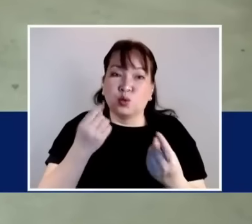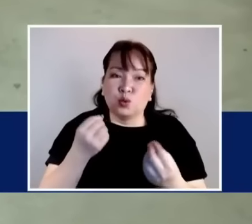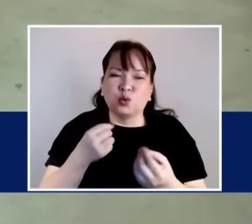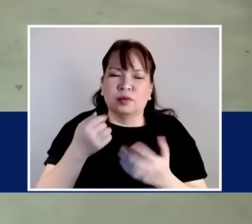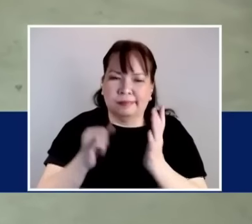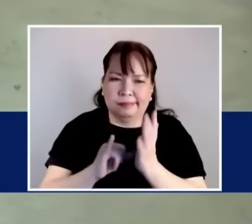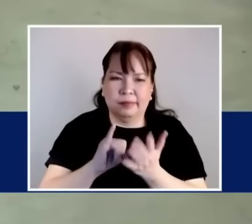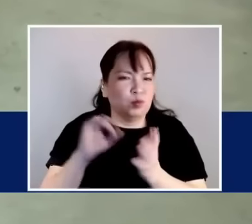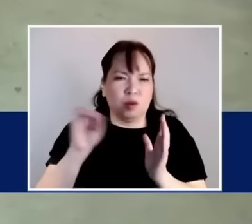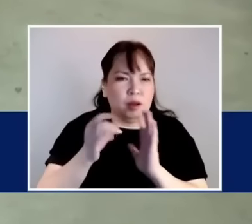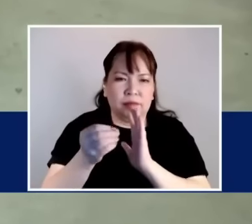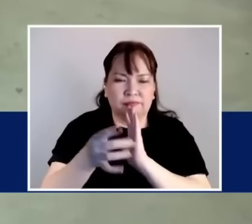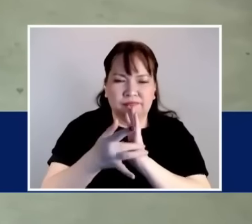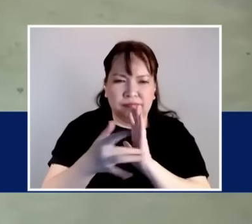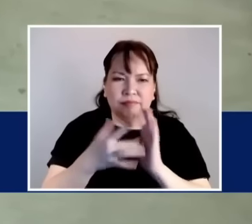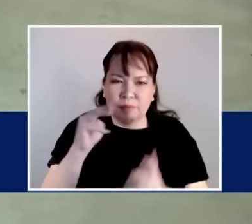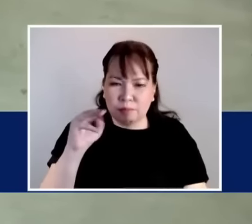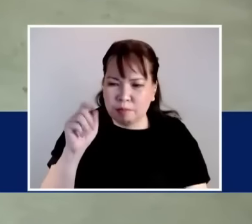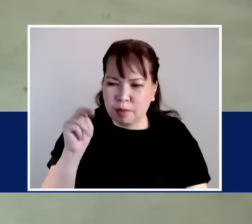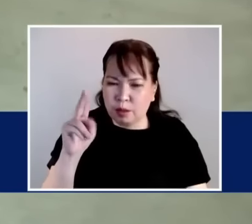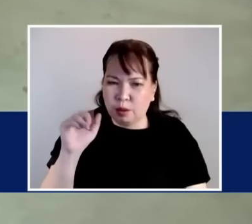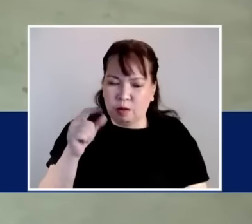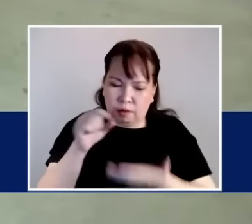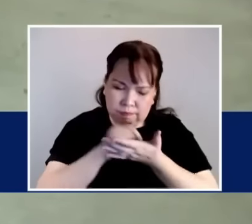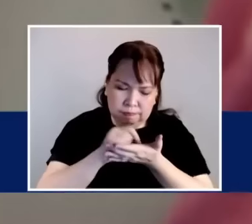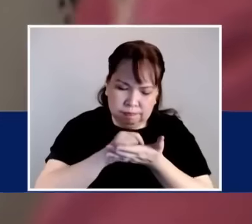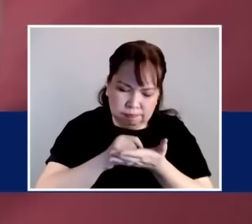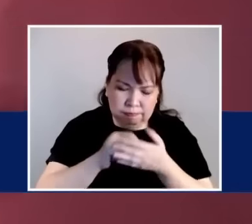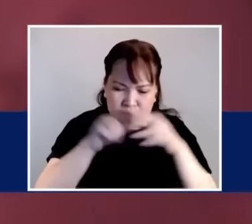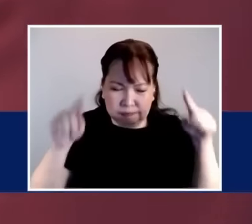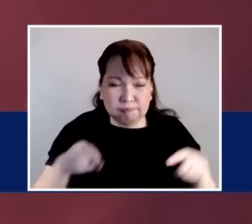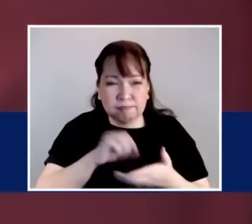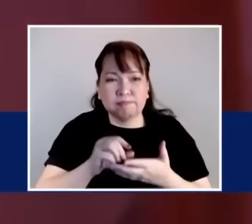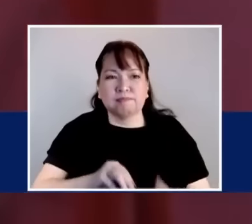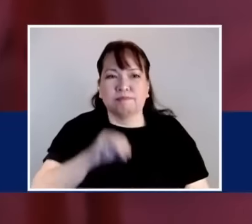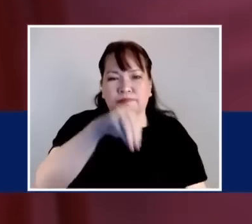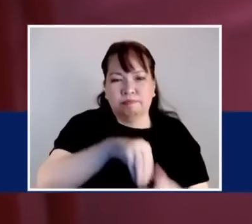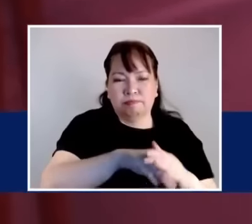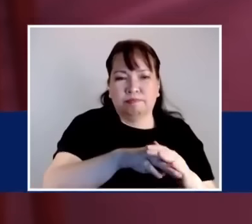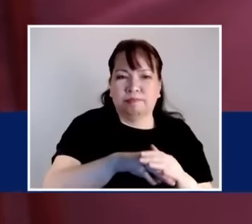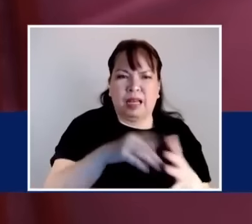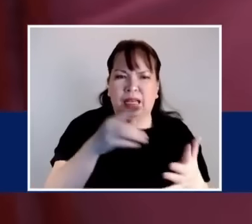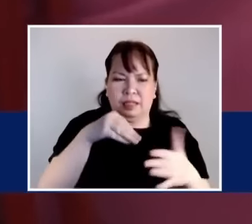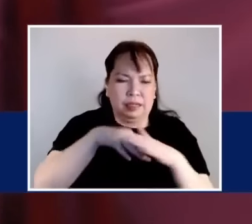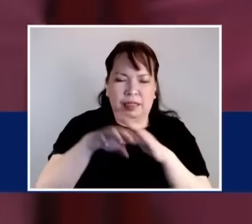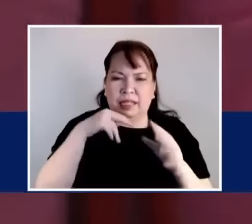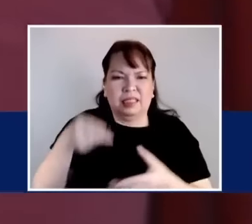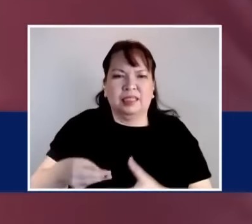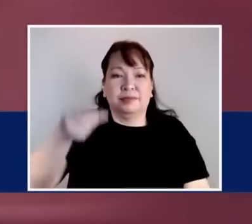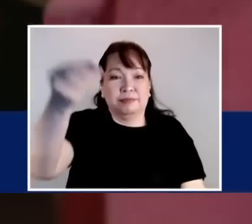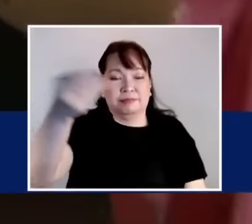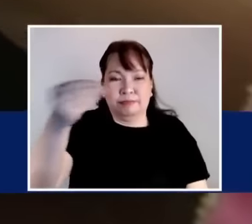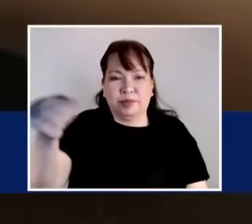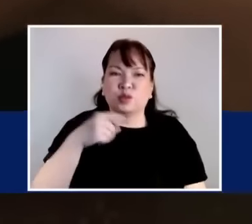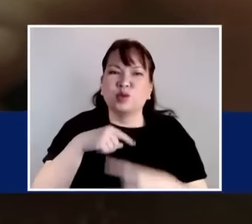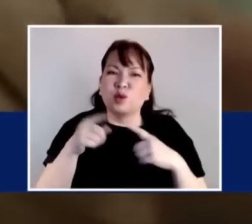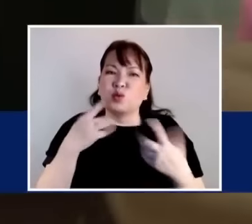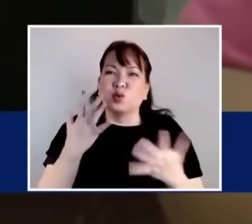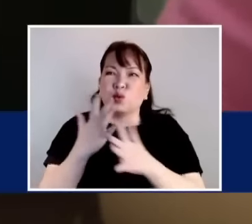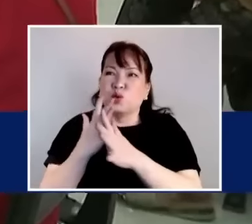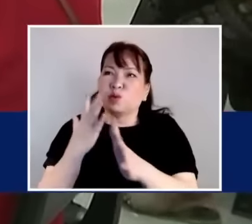muna. Sabi ng DESO ang dahilan ng mahabang pila, sadyang marami lang talaga ang botante at limitado lang sa